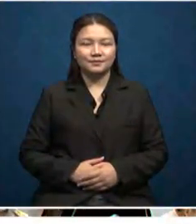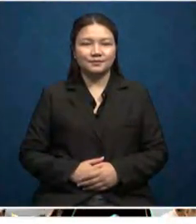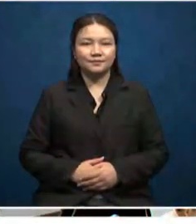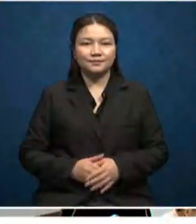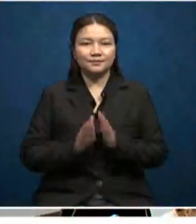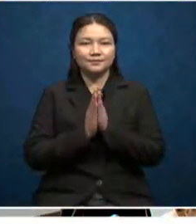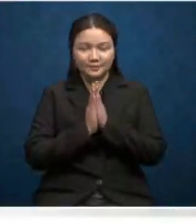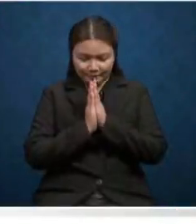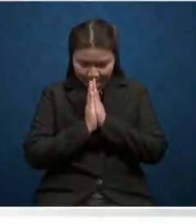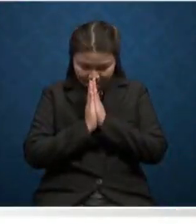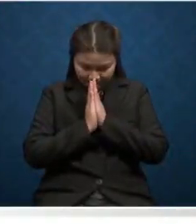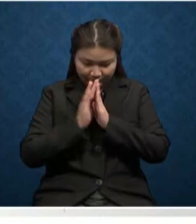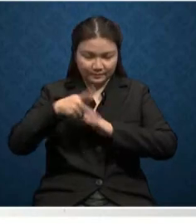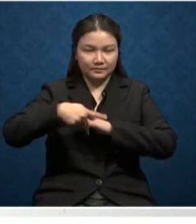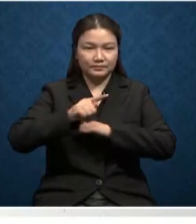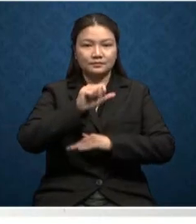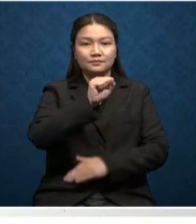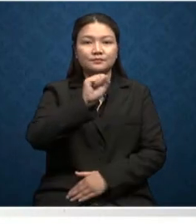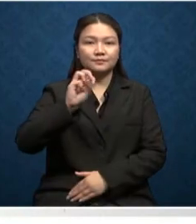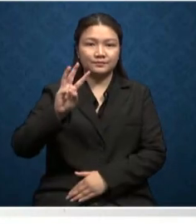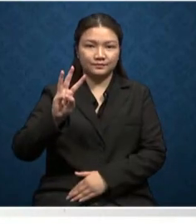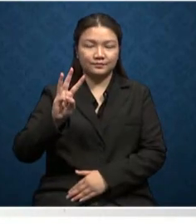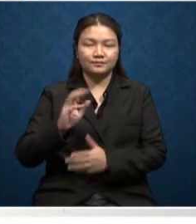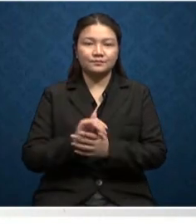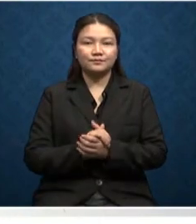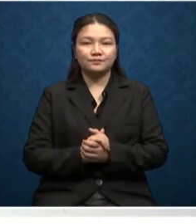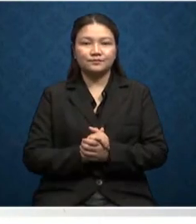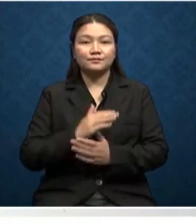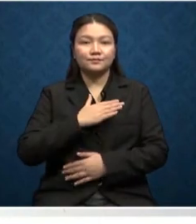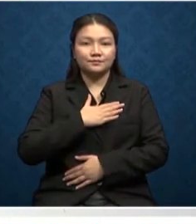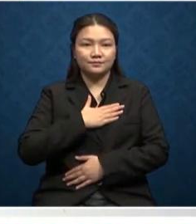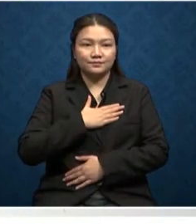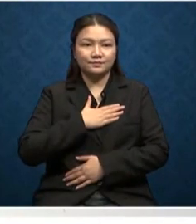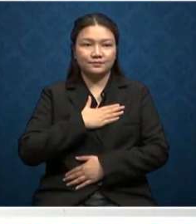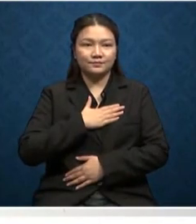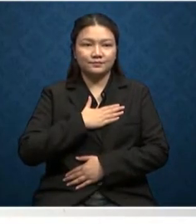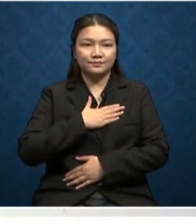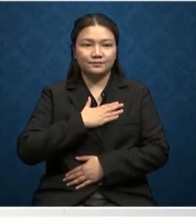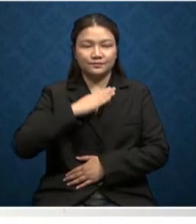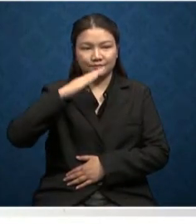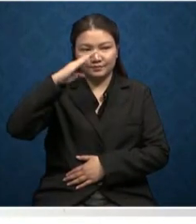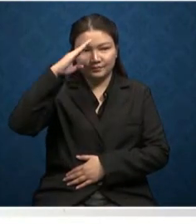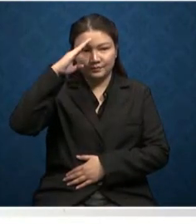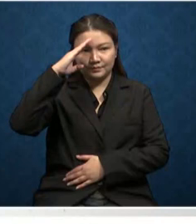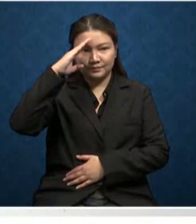กราบเรียนท่านประธานวุฒิสภาที่เคารพกับผมพลเอกอู๊ดเบื้องบน